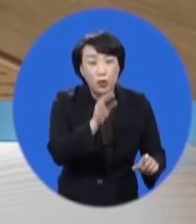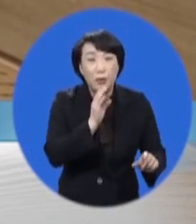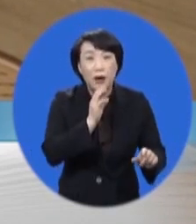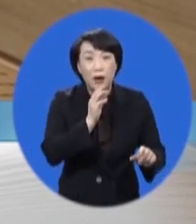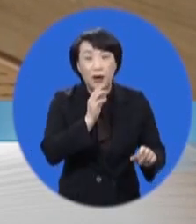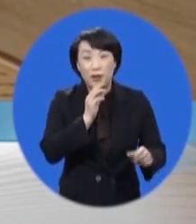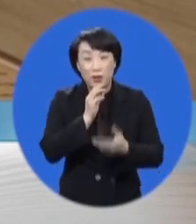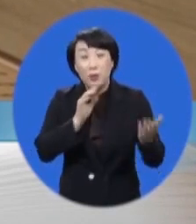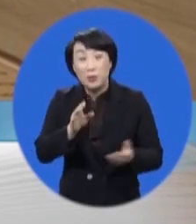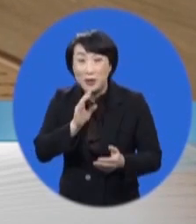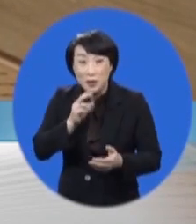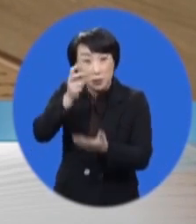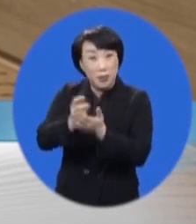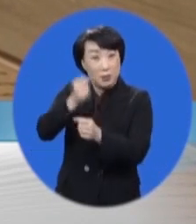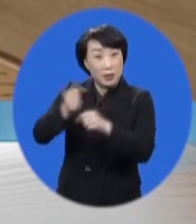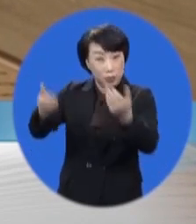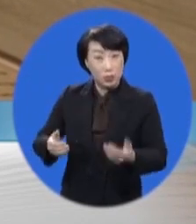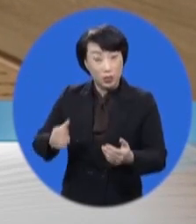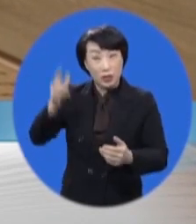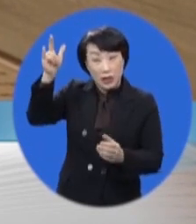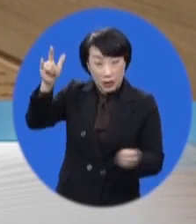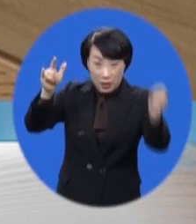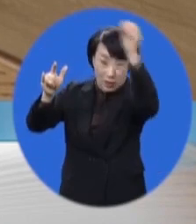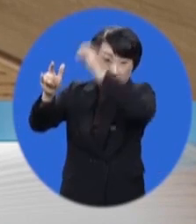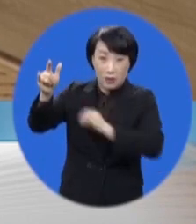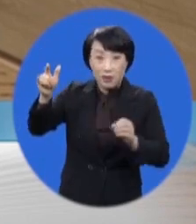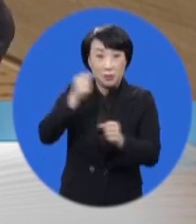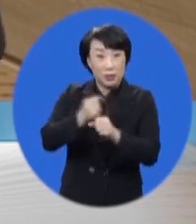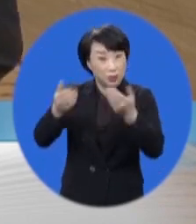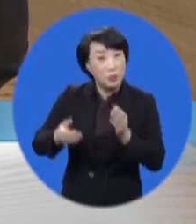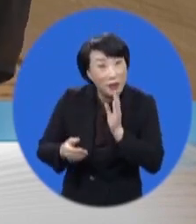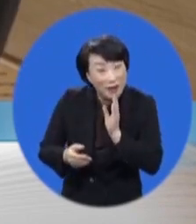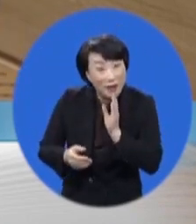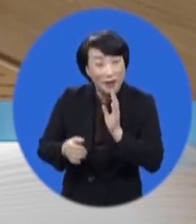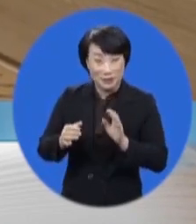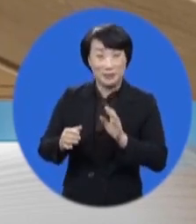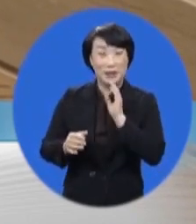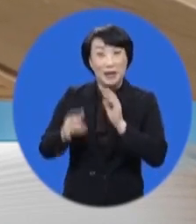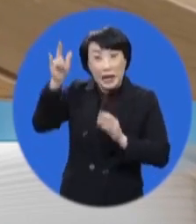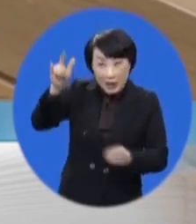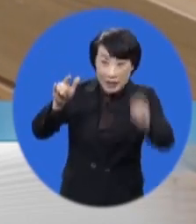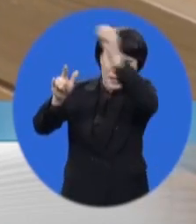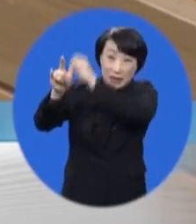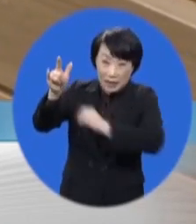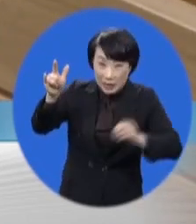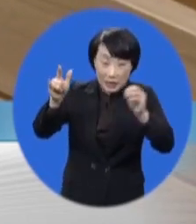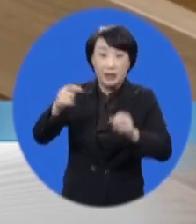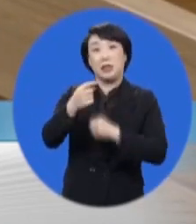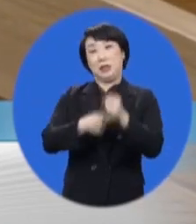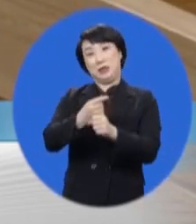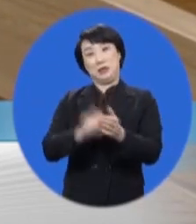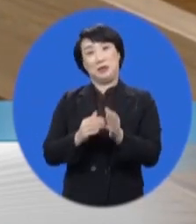법을 대기권 안에 쌓여있도록 법을 만들었습니다. 태양을 중심으로 한 바퀴를 도는데